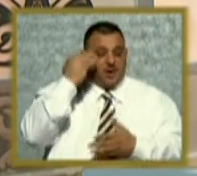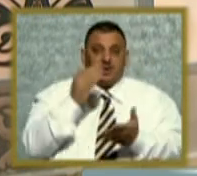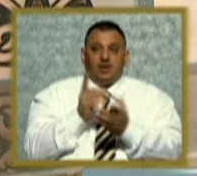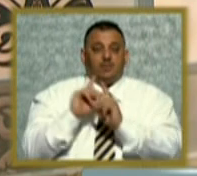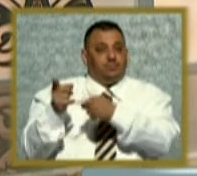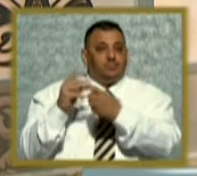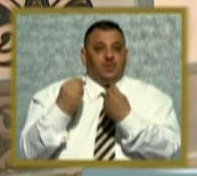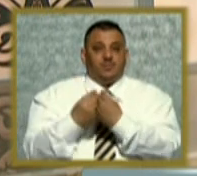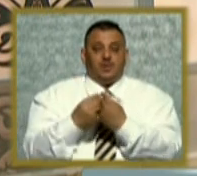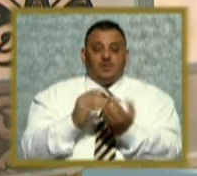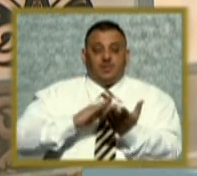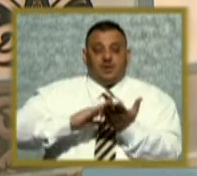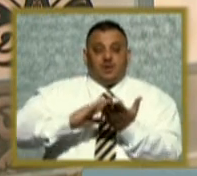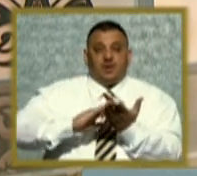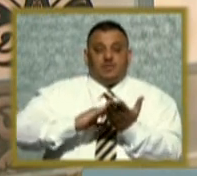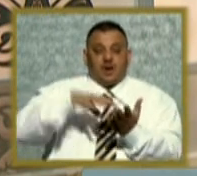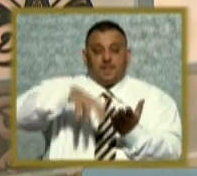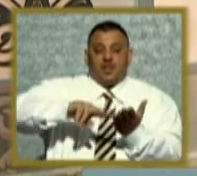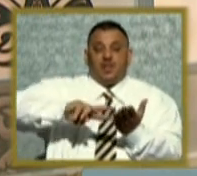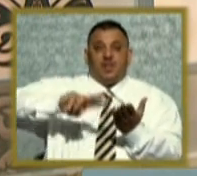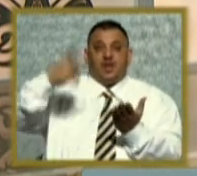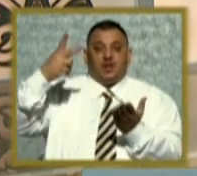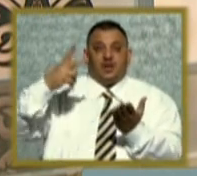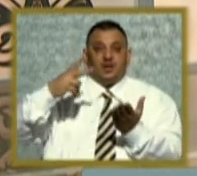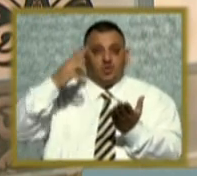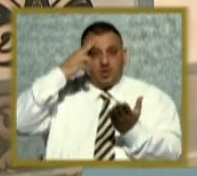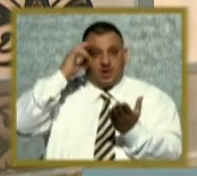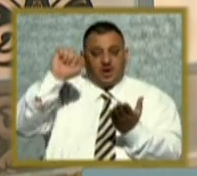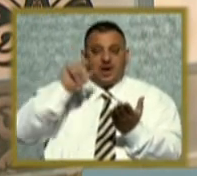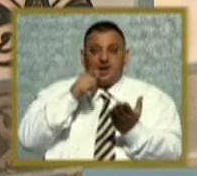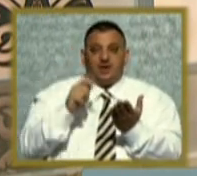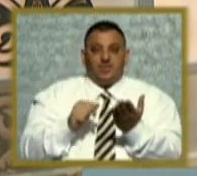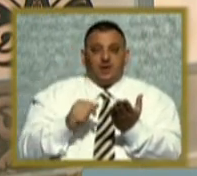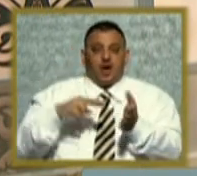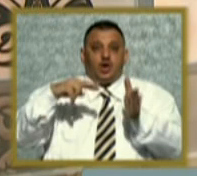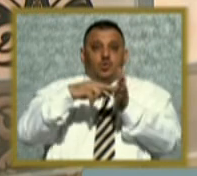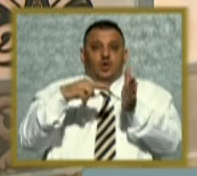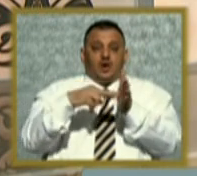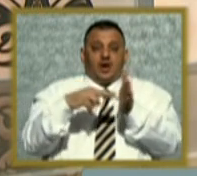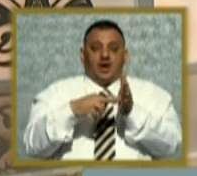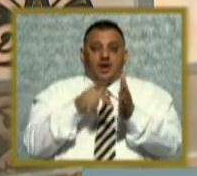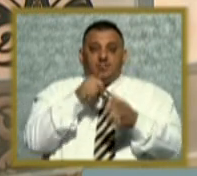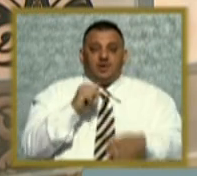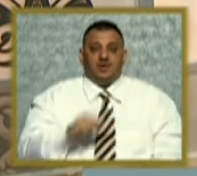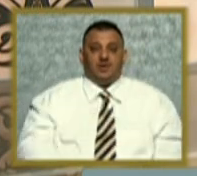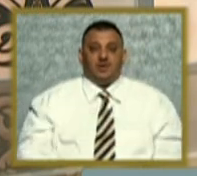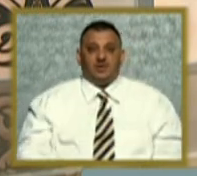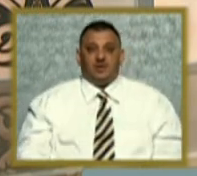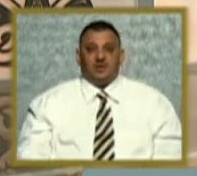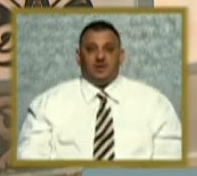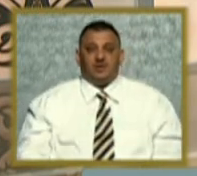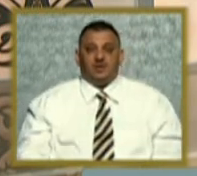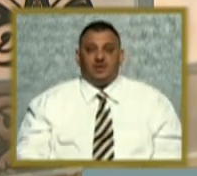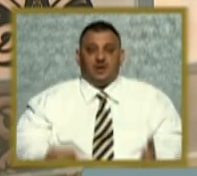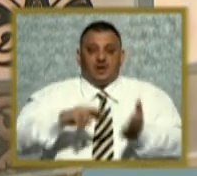إيه؟ لأنه هي قطعة الأرض في بلد ثانية طبعا في سوريا. نعم. سوريا ما حد ينزلها. نعم نعم.